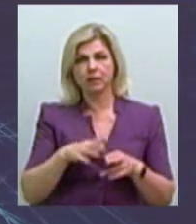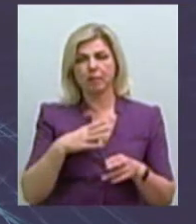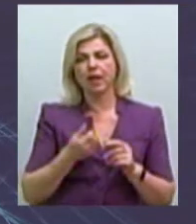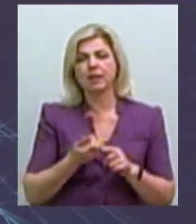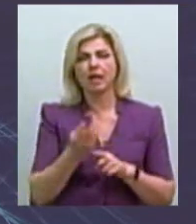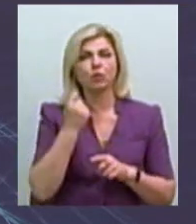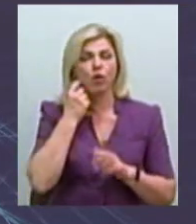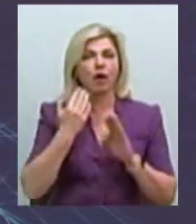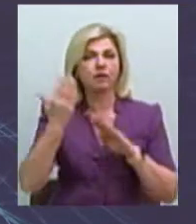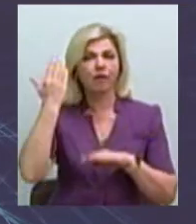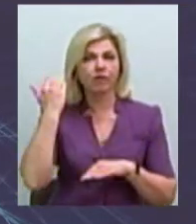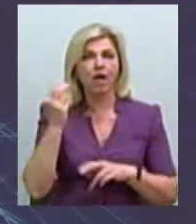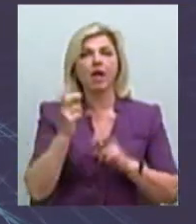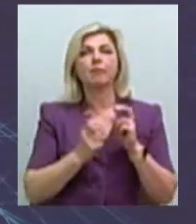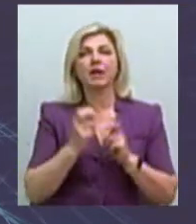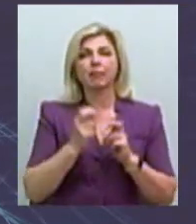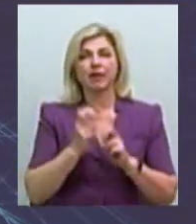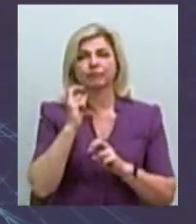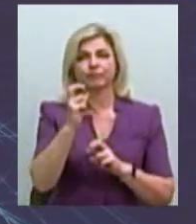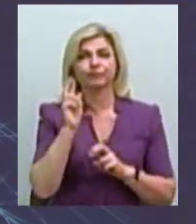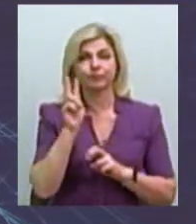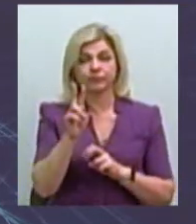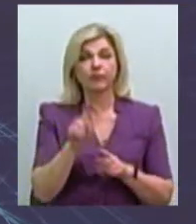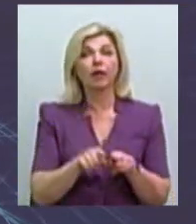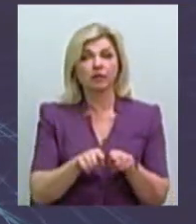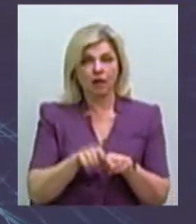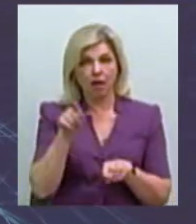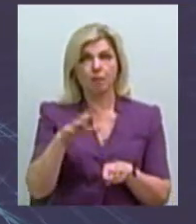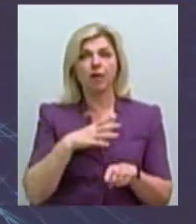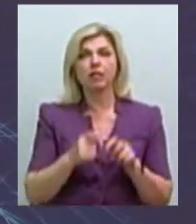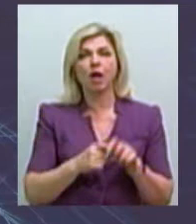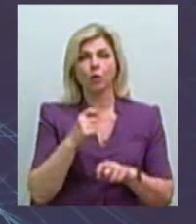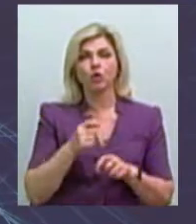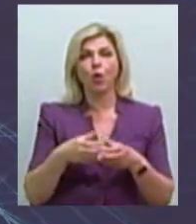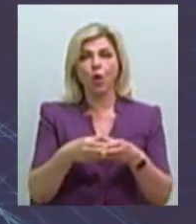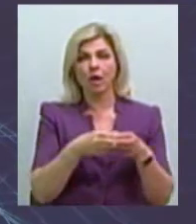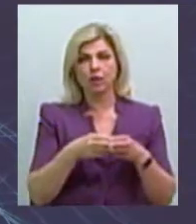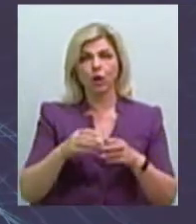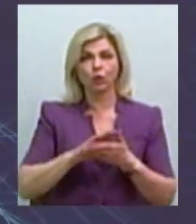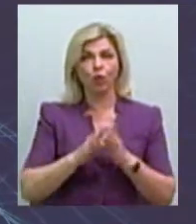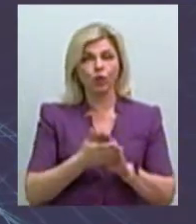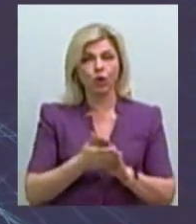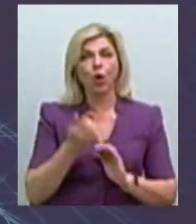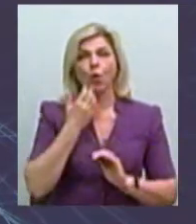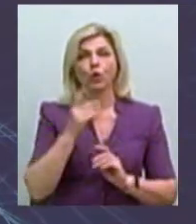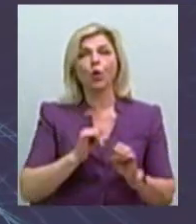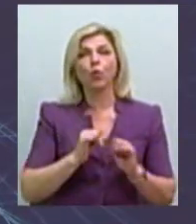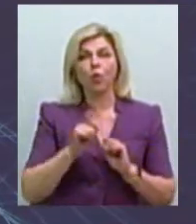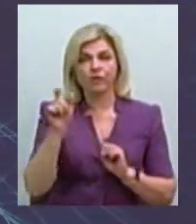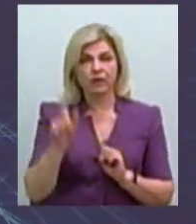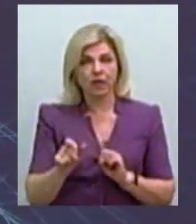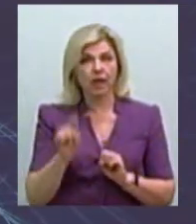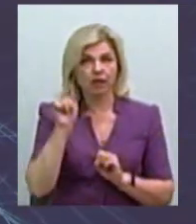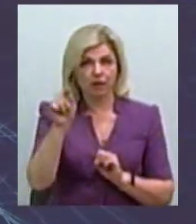тому підприємство «Миколаїв Електротранс». Там так само було порушення колективного договору, коли керівник того підприємства